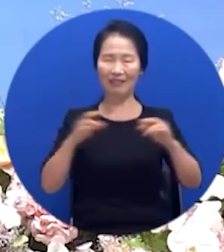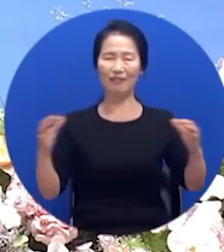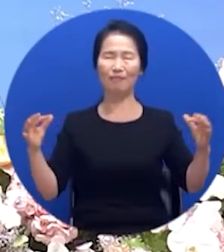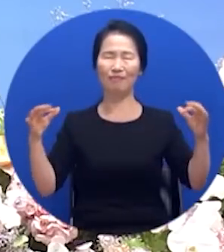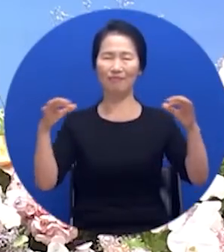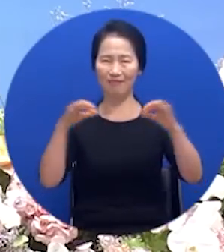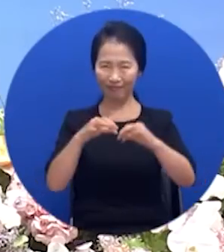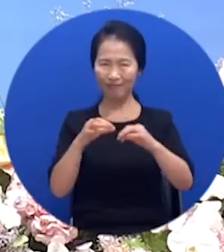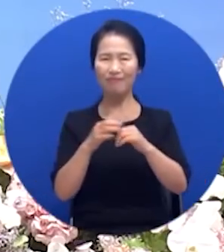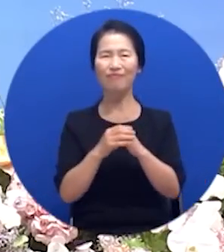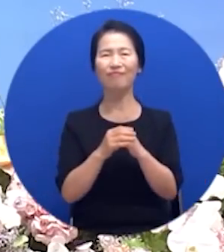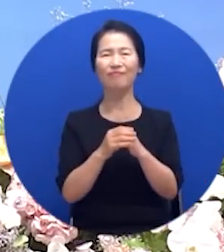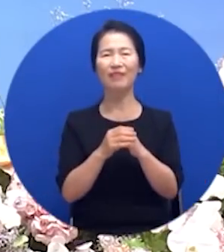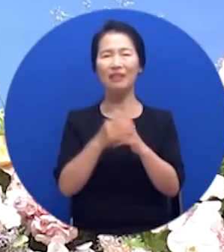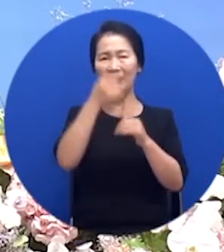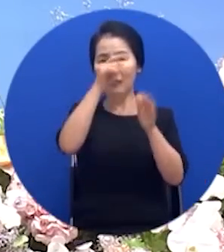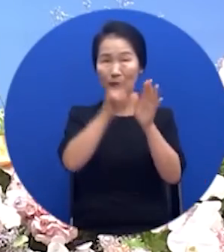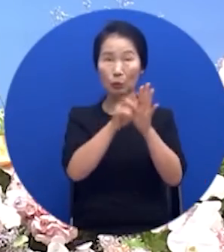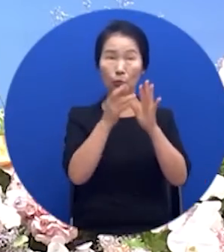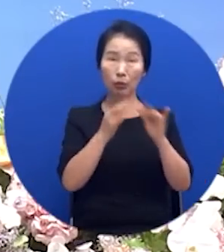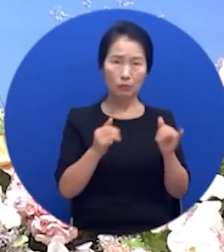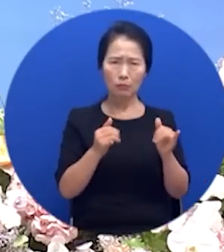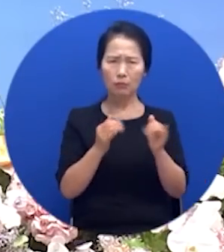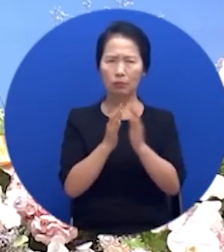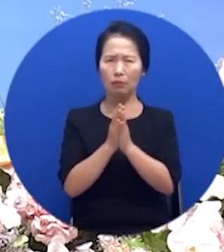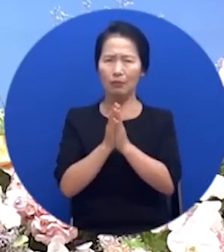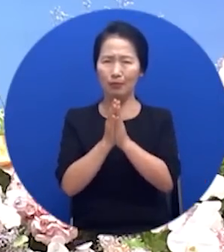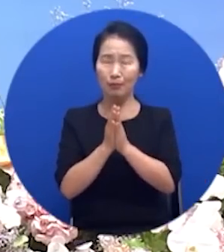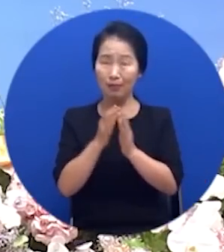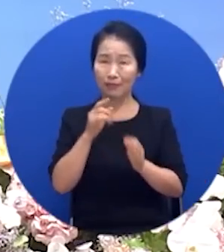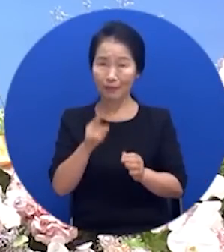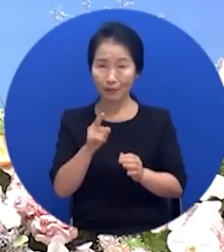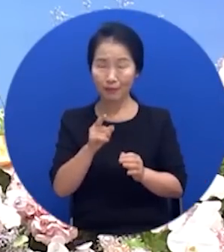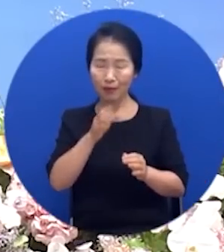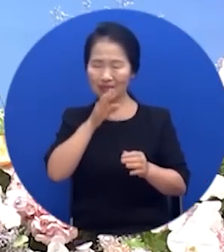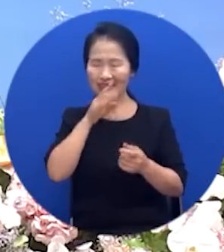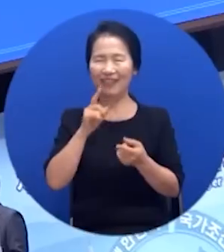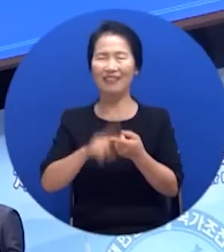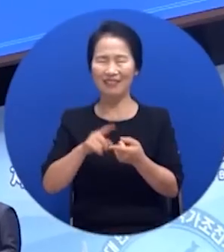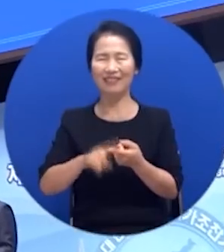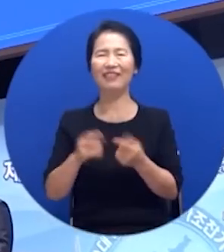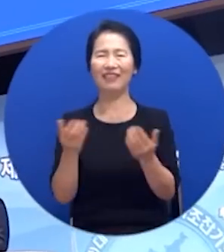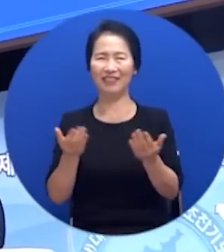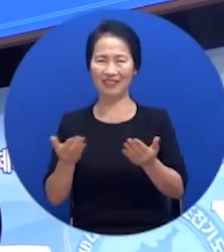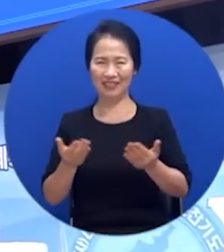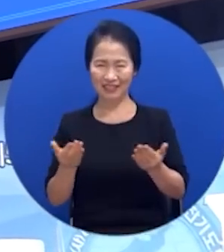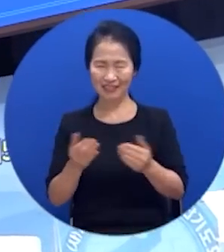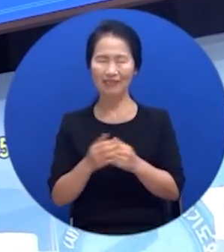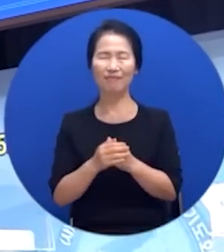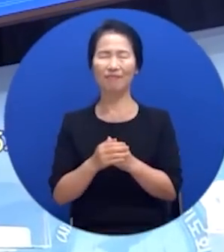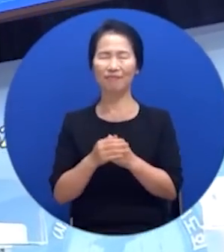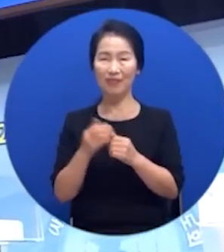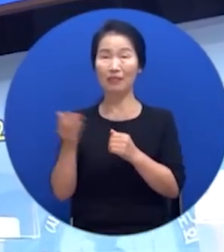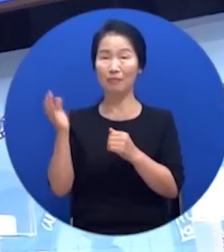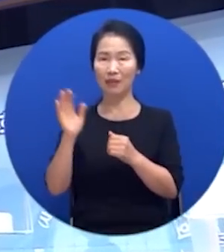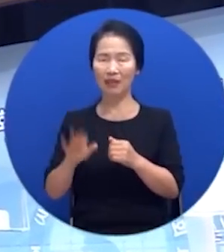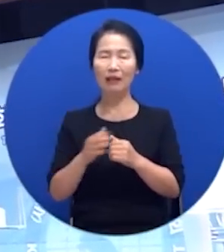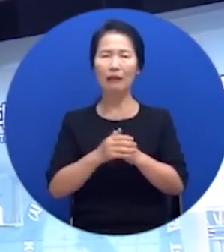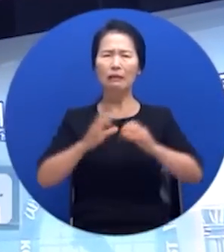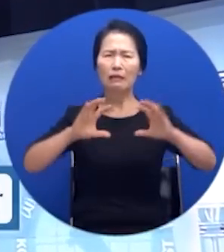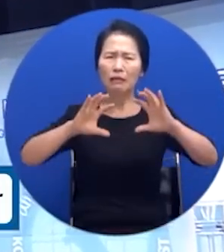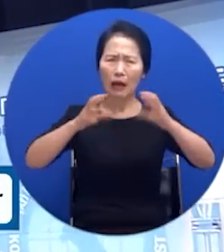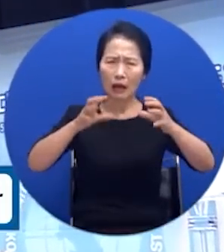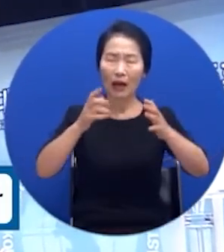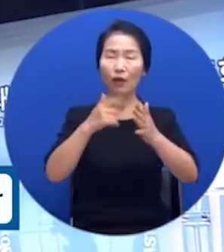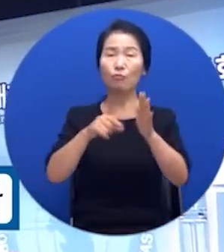모였습니다. 그리스도인이 기도하는 것은 지극히 당연한 일이겠지만 나라를 위해서 기도하는